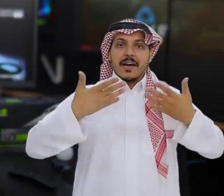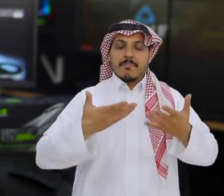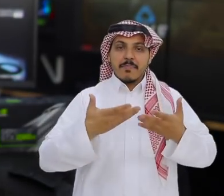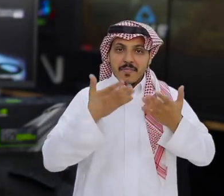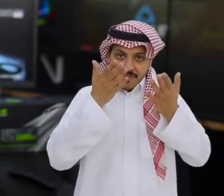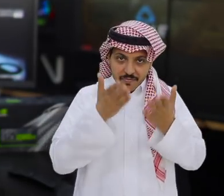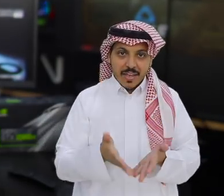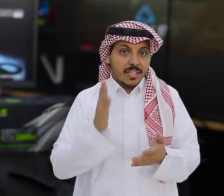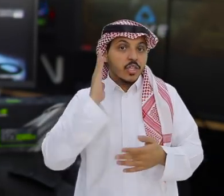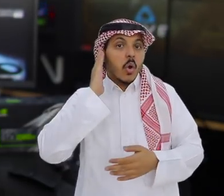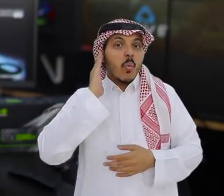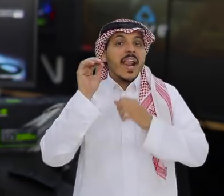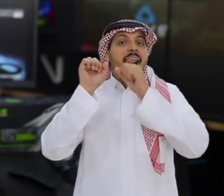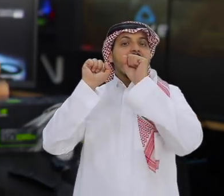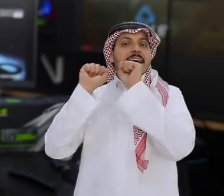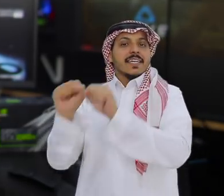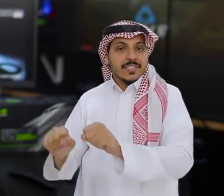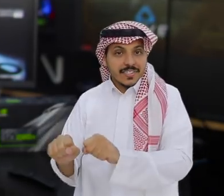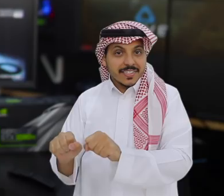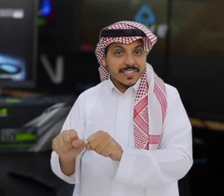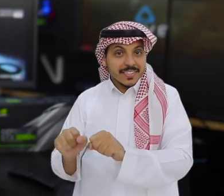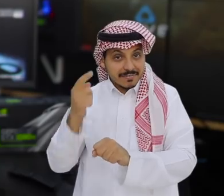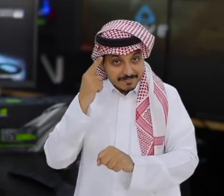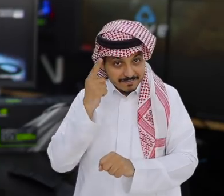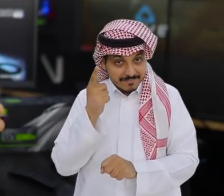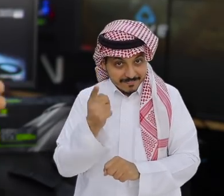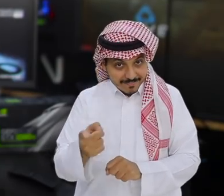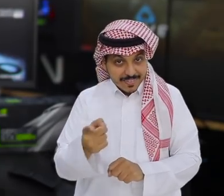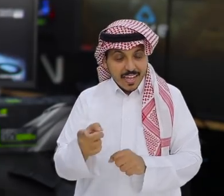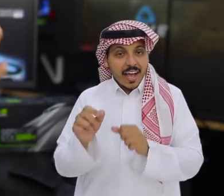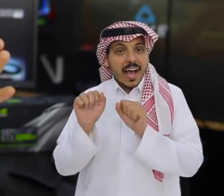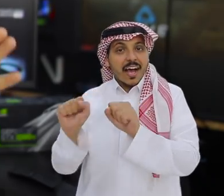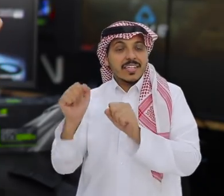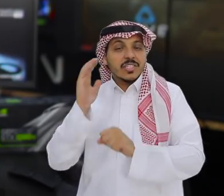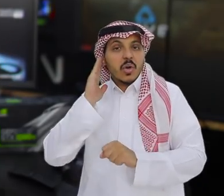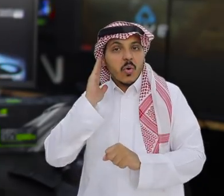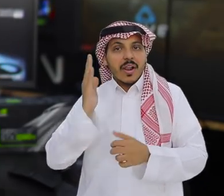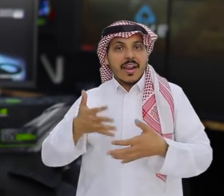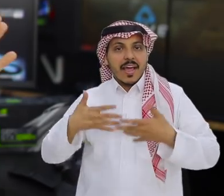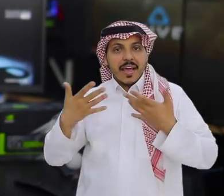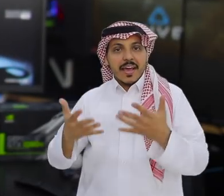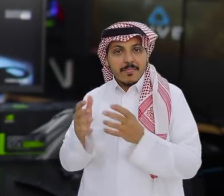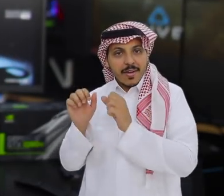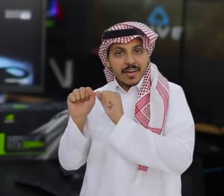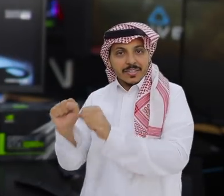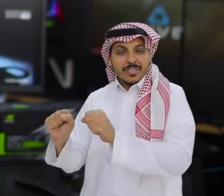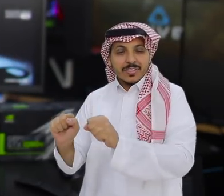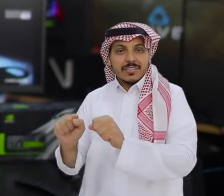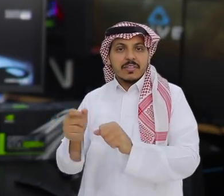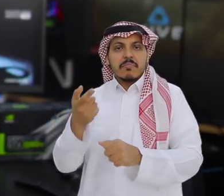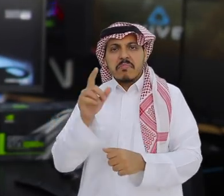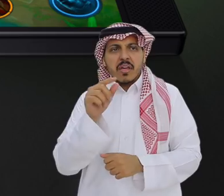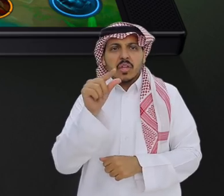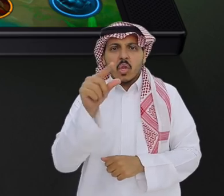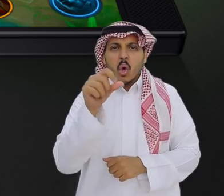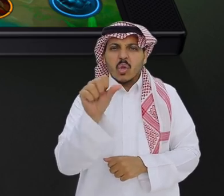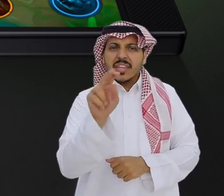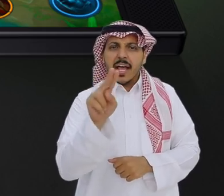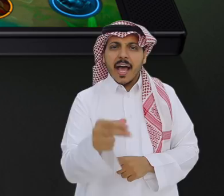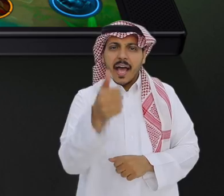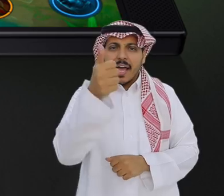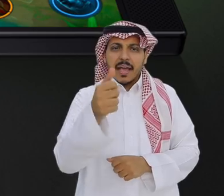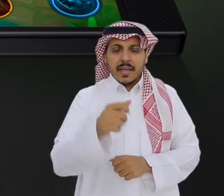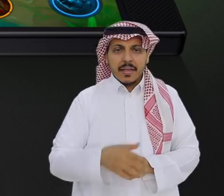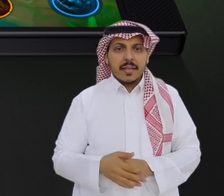نفس الجوالات وتستحدث منظومة لجوالات مخصصة للاعبين. نتكلم على أشياء زي دوتا وما